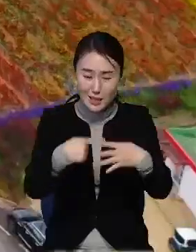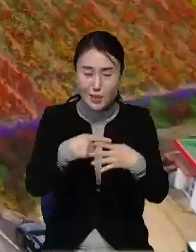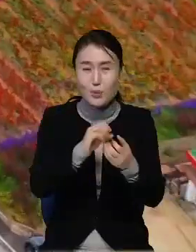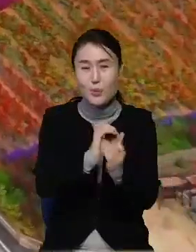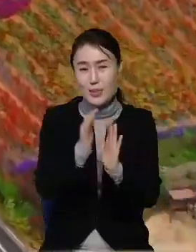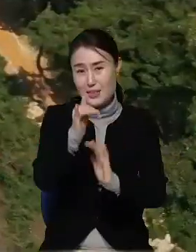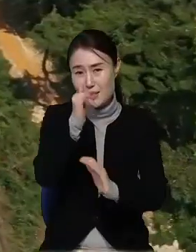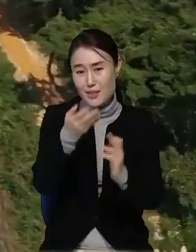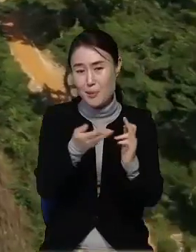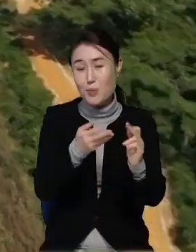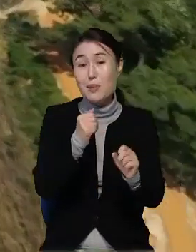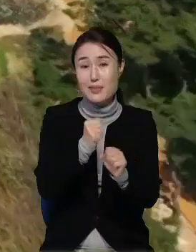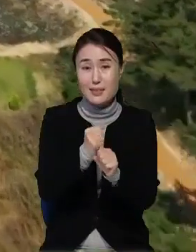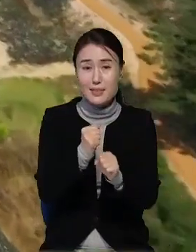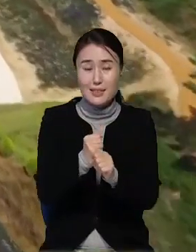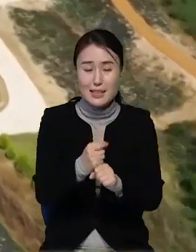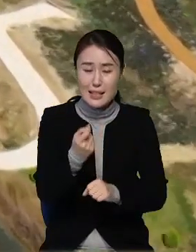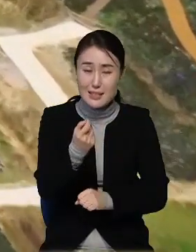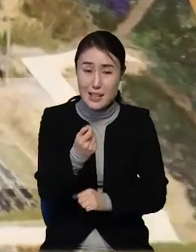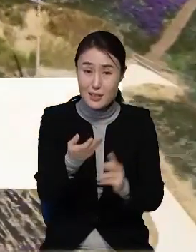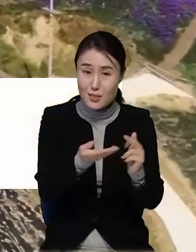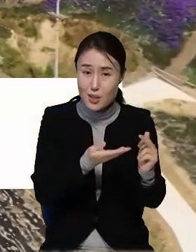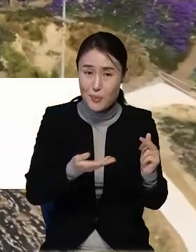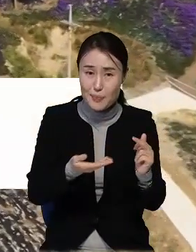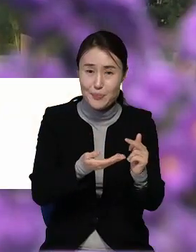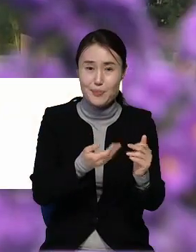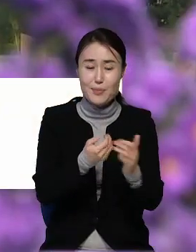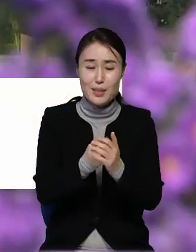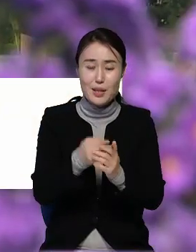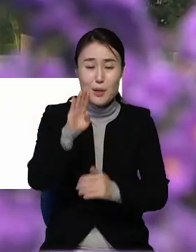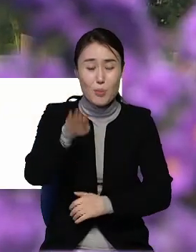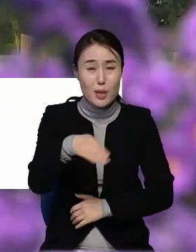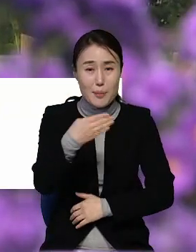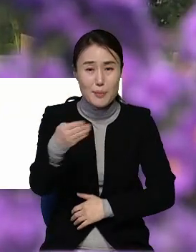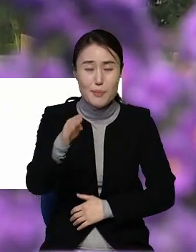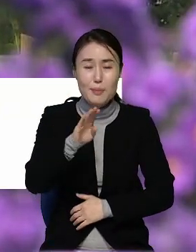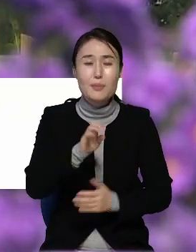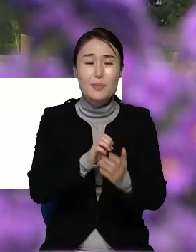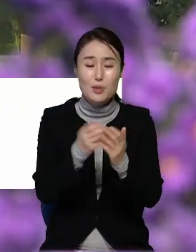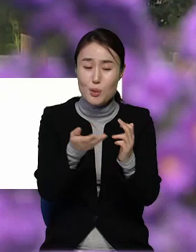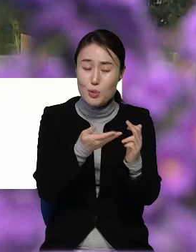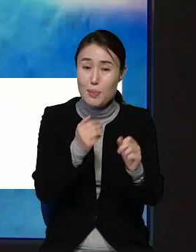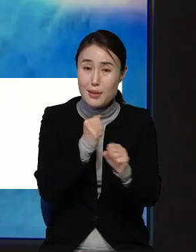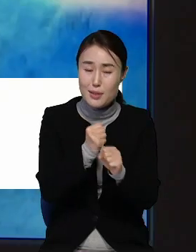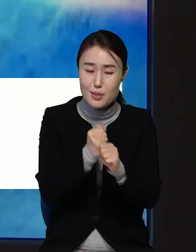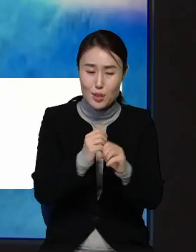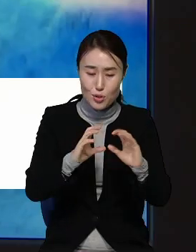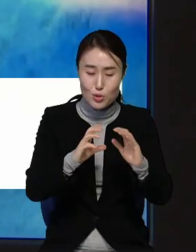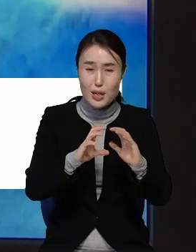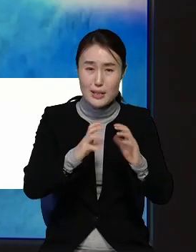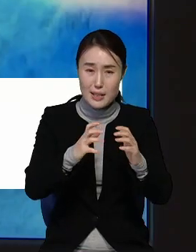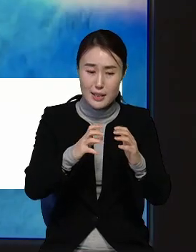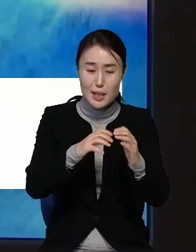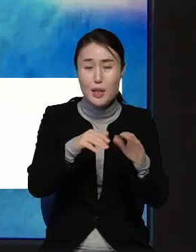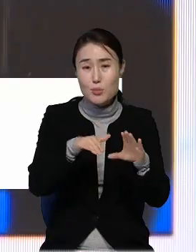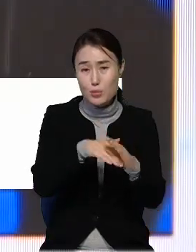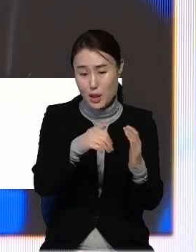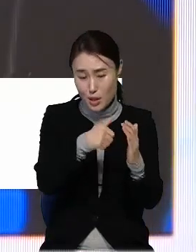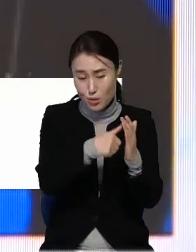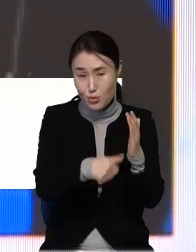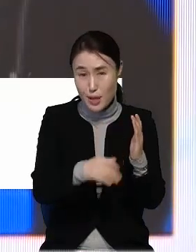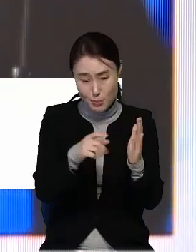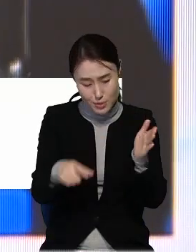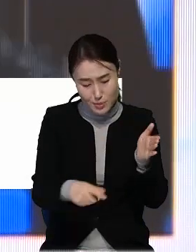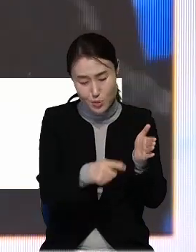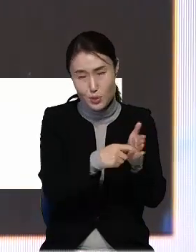탈바꿈시켰습니다. 작은 섬 반올박지도는 보랏빛 퍼플 섬으로 조성해 유네스코 최우수 관광마을로 지정돼